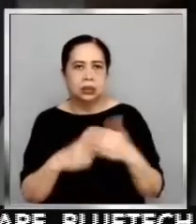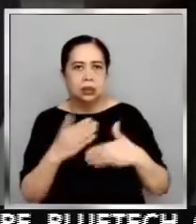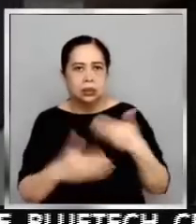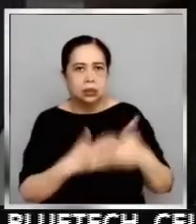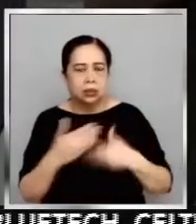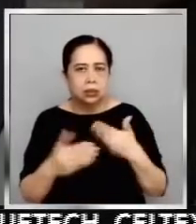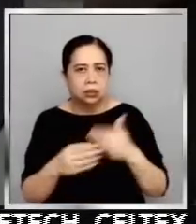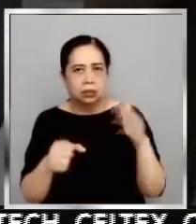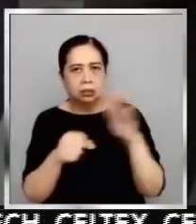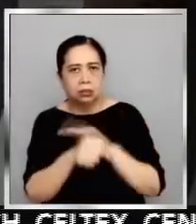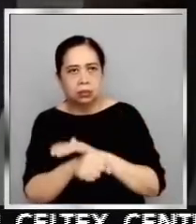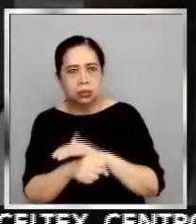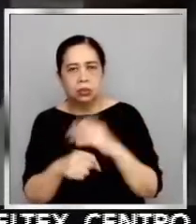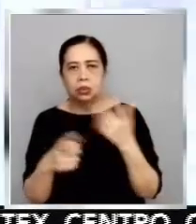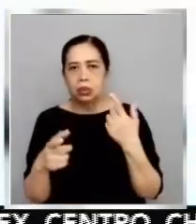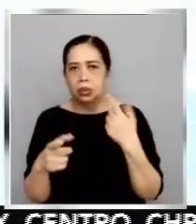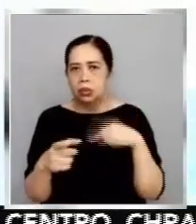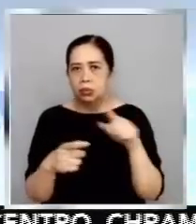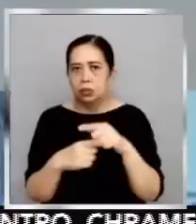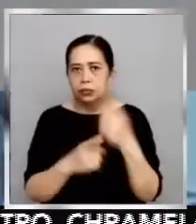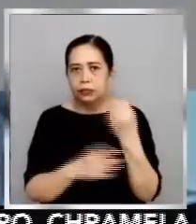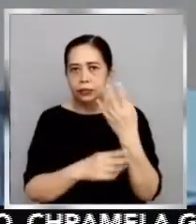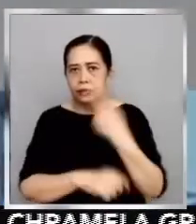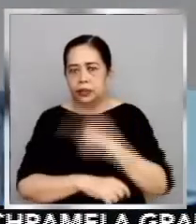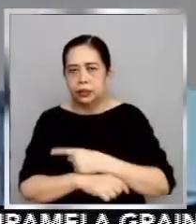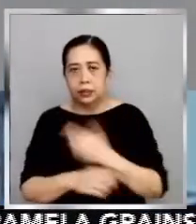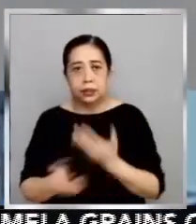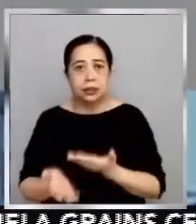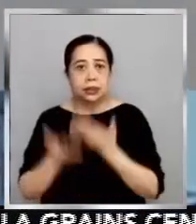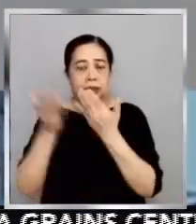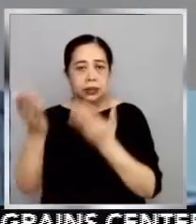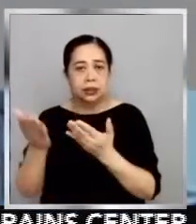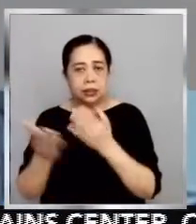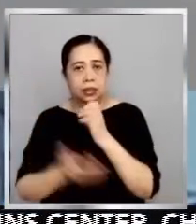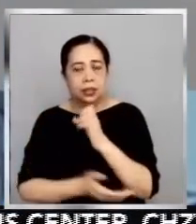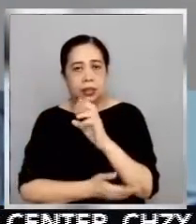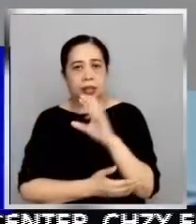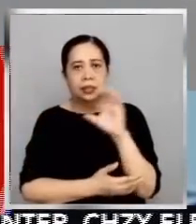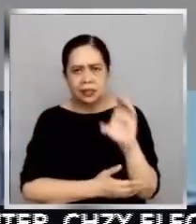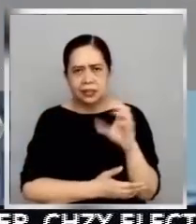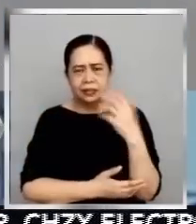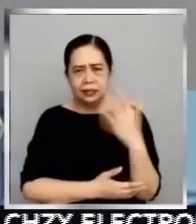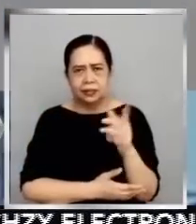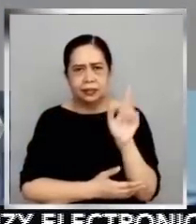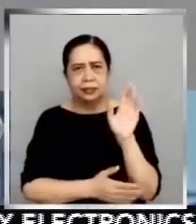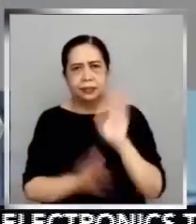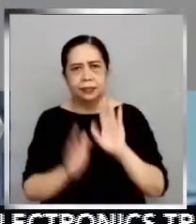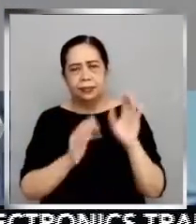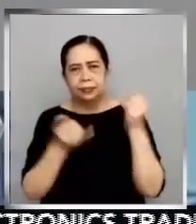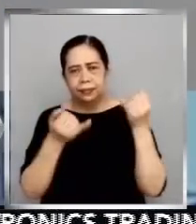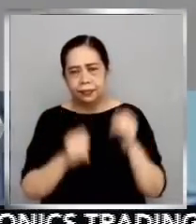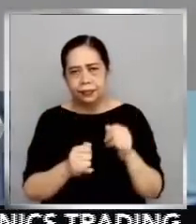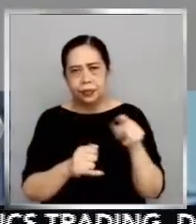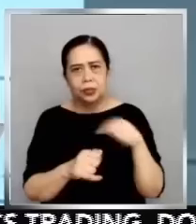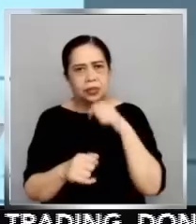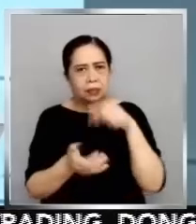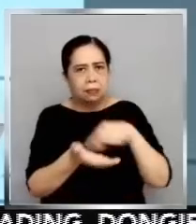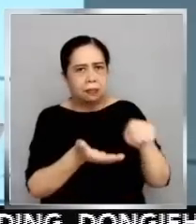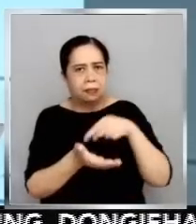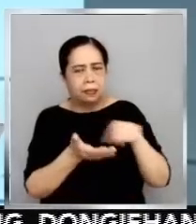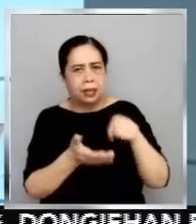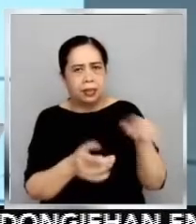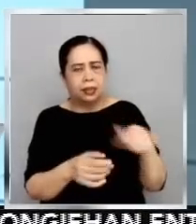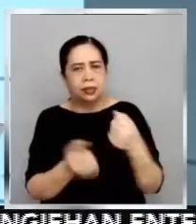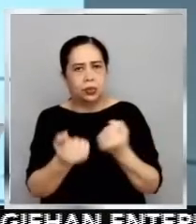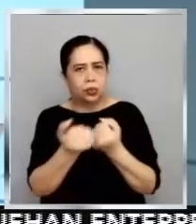capacity for 15 days. Idinilog na sa Energy Regulatory Commission o ERC ang issue ng di nababayarang fuel subsidy